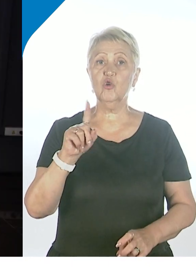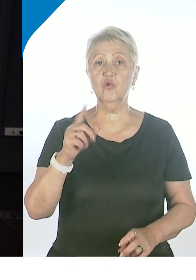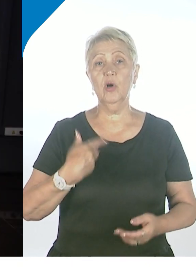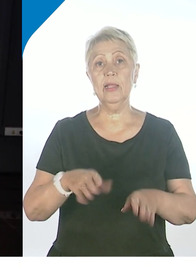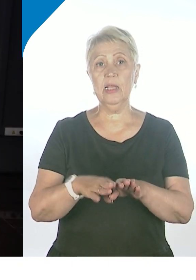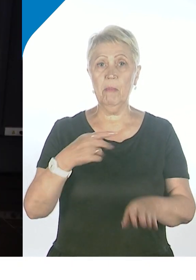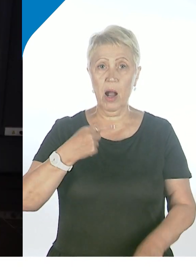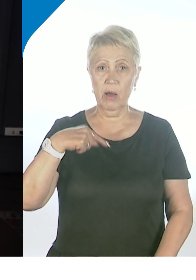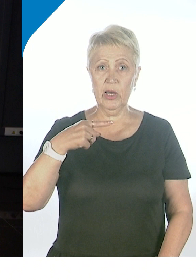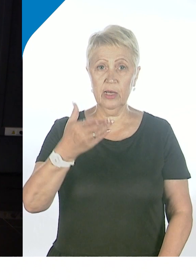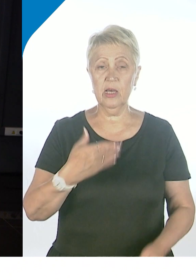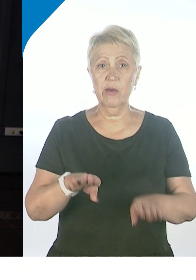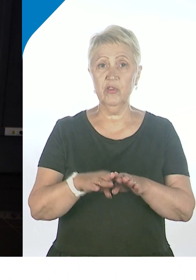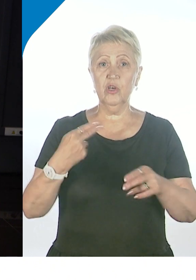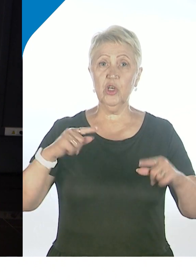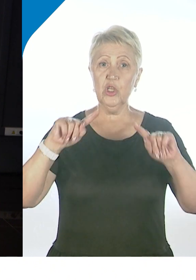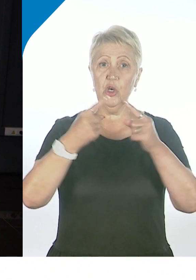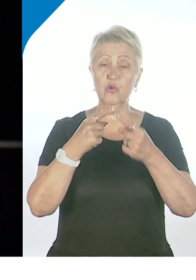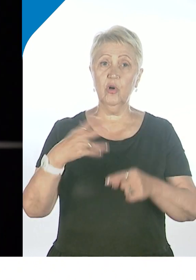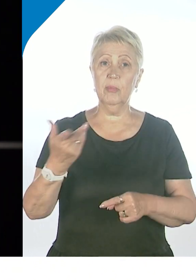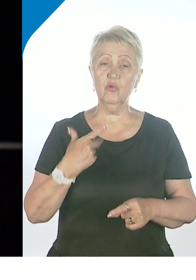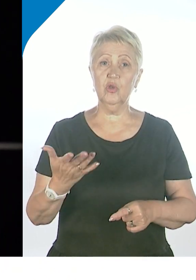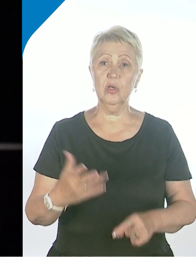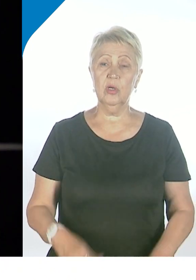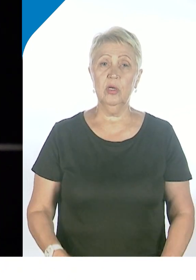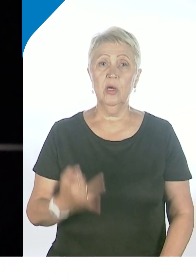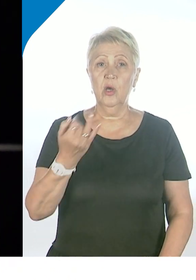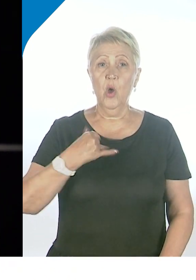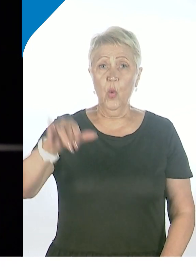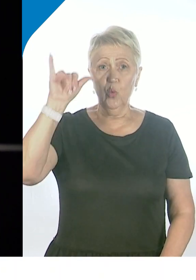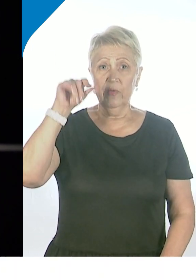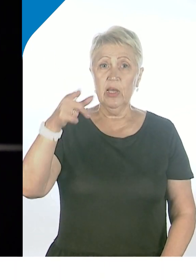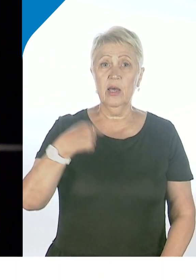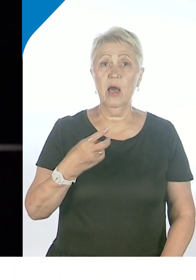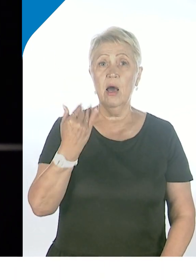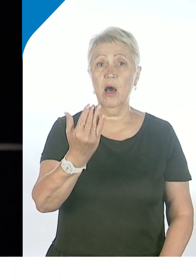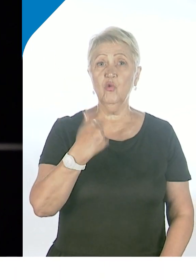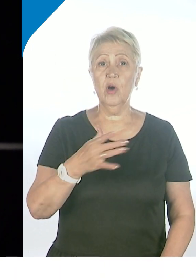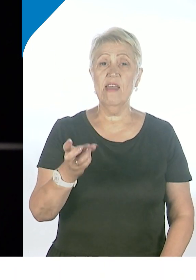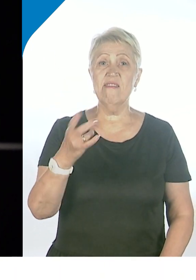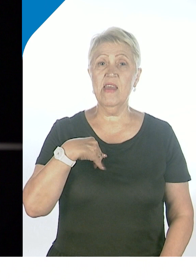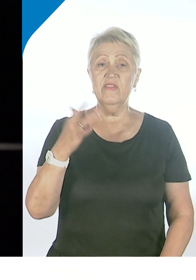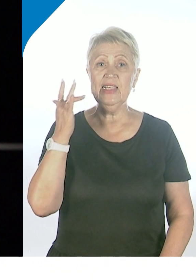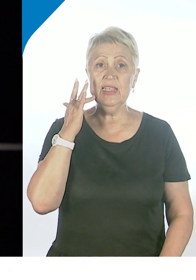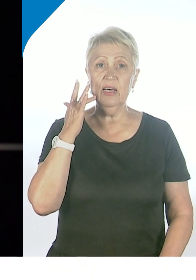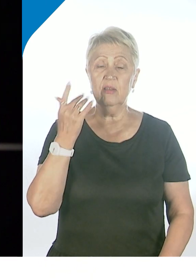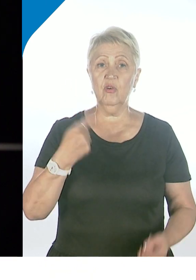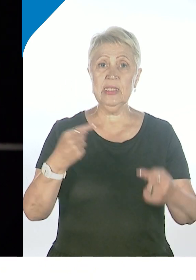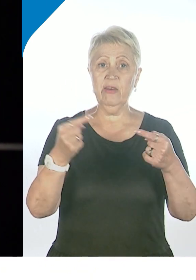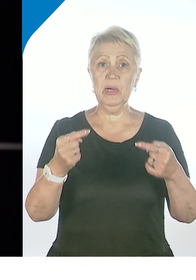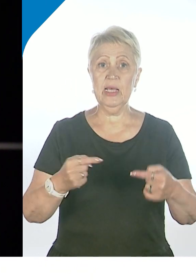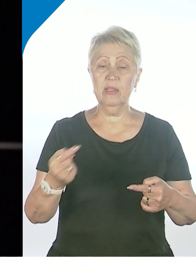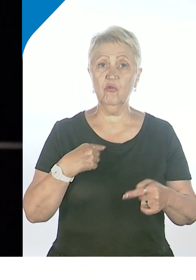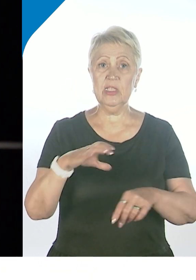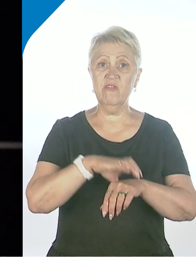говорят в тех же техникумах, колледжах и университетах, оно не всегда совпадает именно с фактом, как